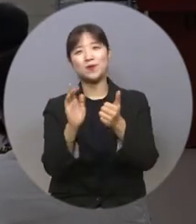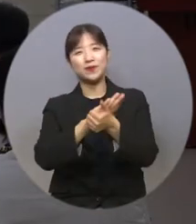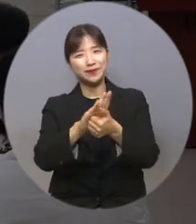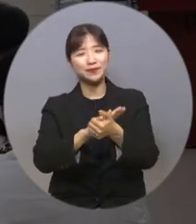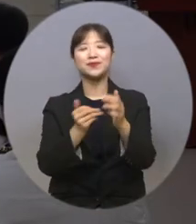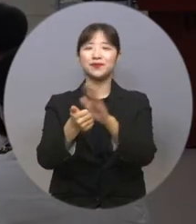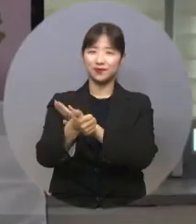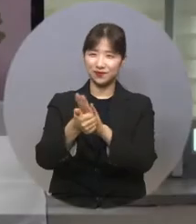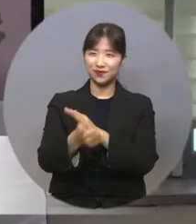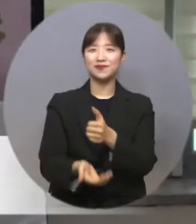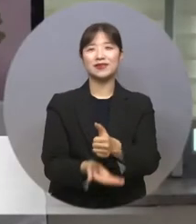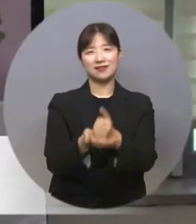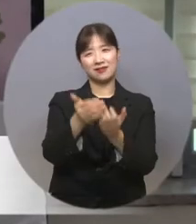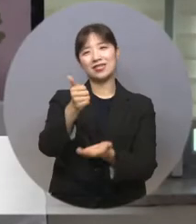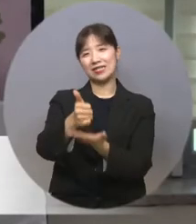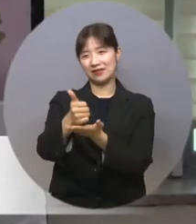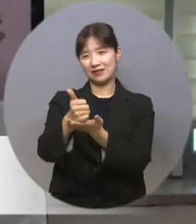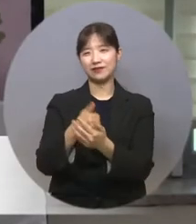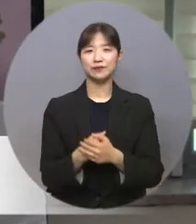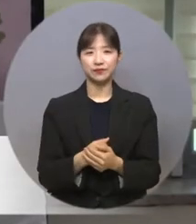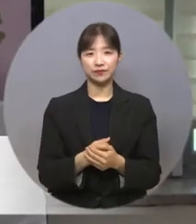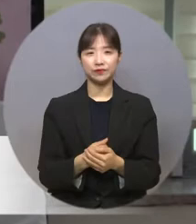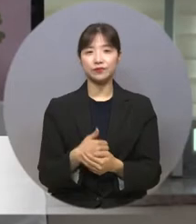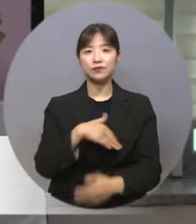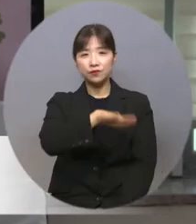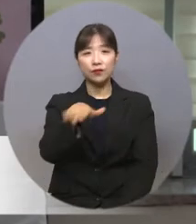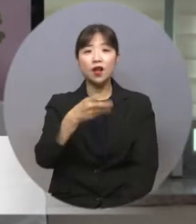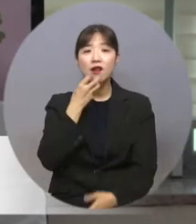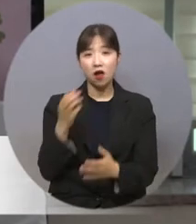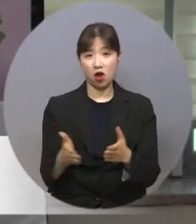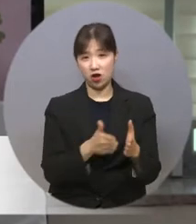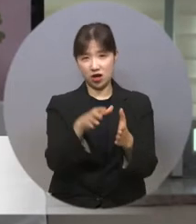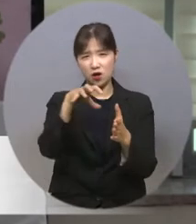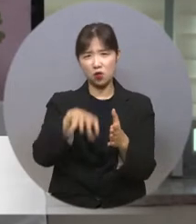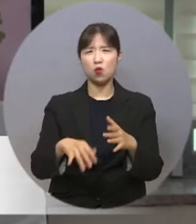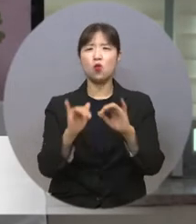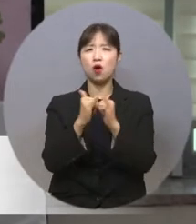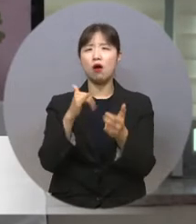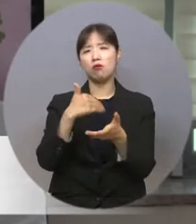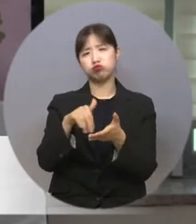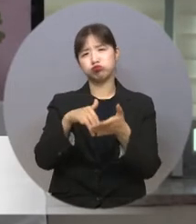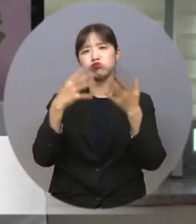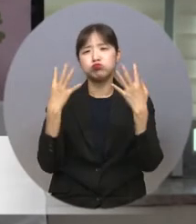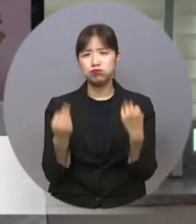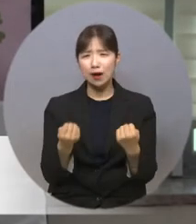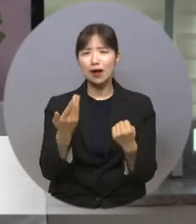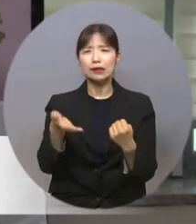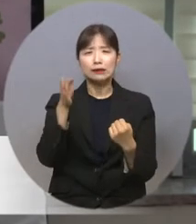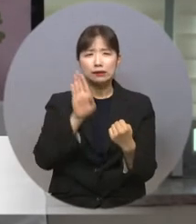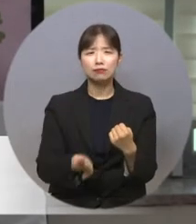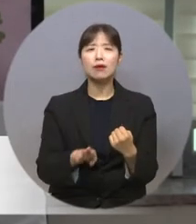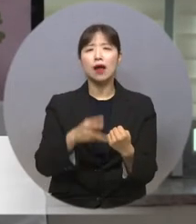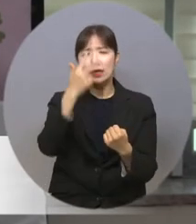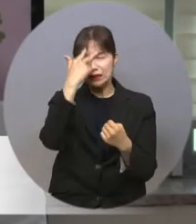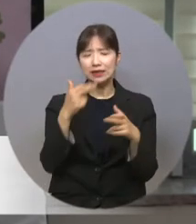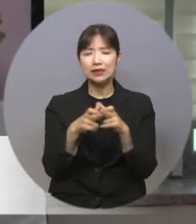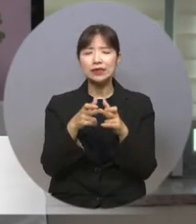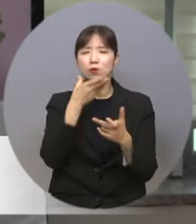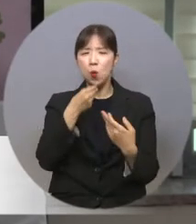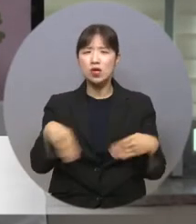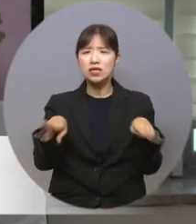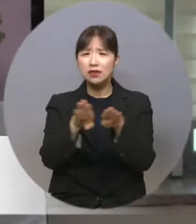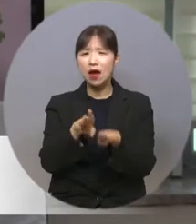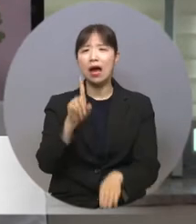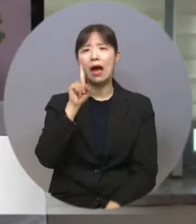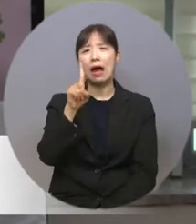자리였습니다 우리 경기도는 인구도 많은데 단 한계에 시각장애